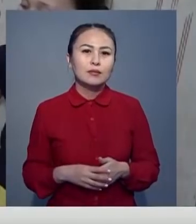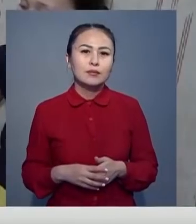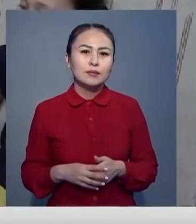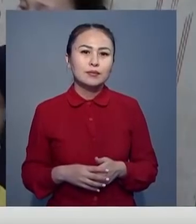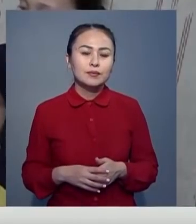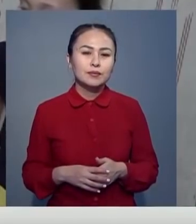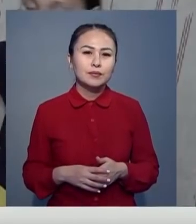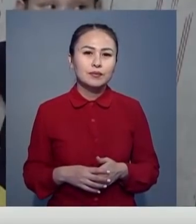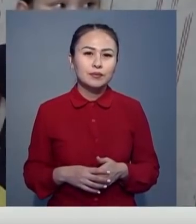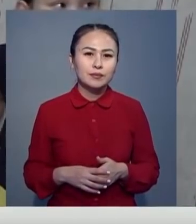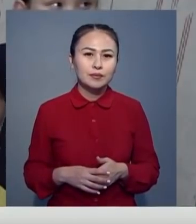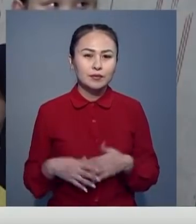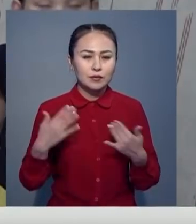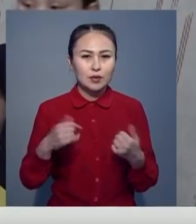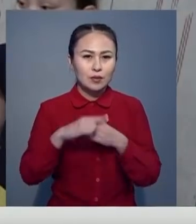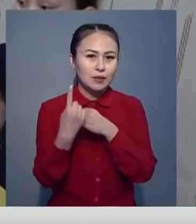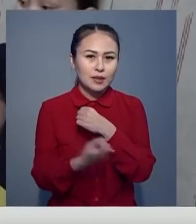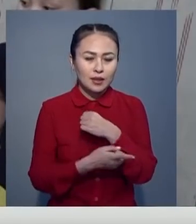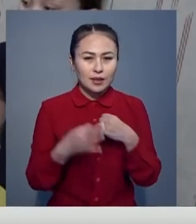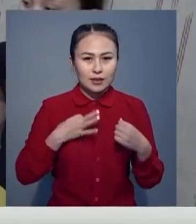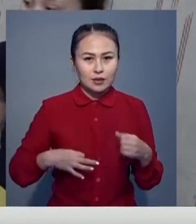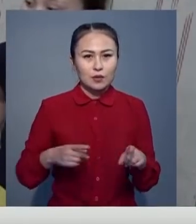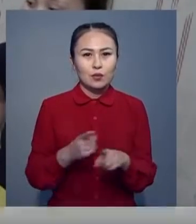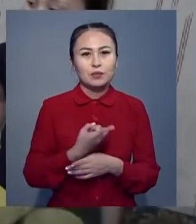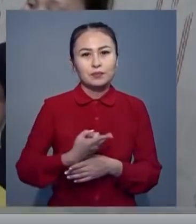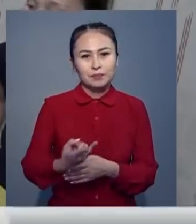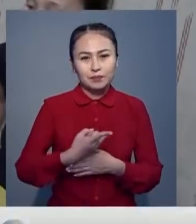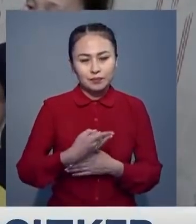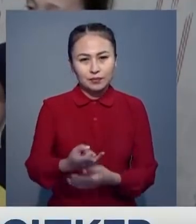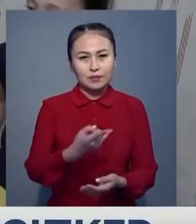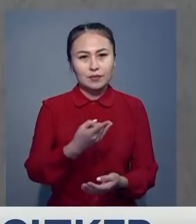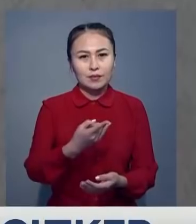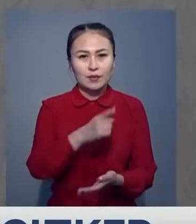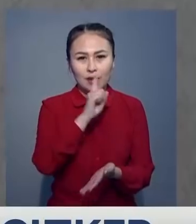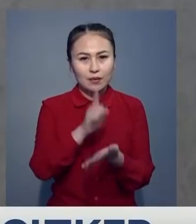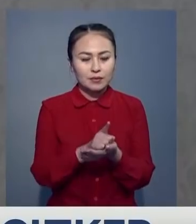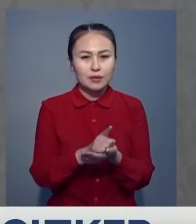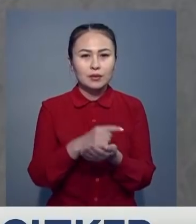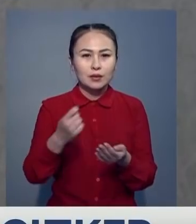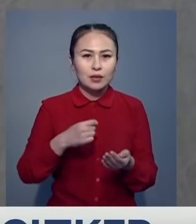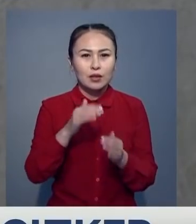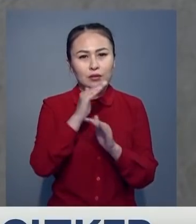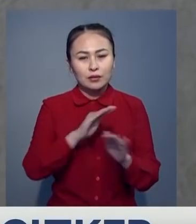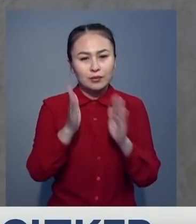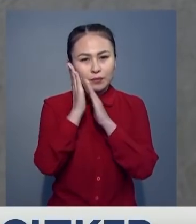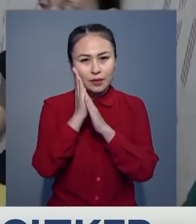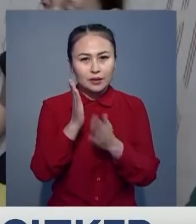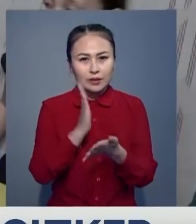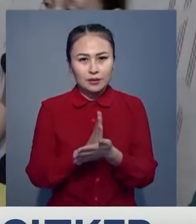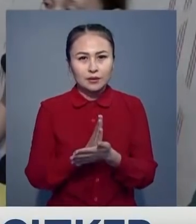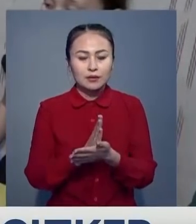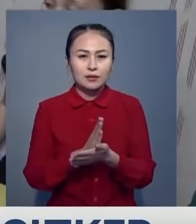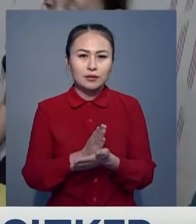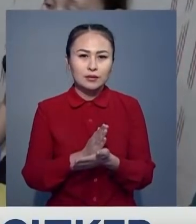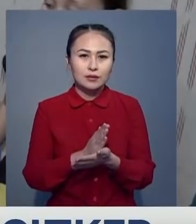ана ұлым, міне енді кенже ұлым жатыр. Бесікке міндетті түрде бөлейміз. Тыныш, тай-тай, ұйықтап жатыр. Бесік балаға